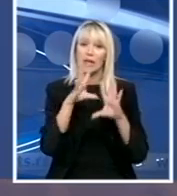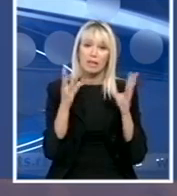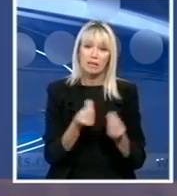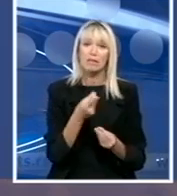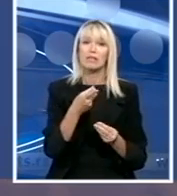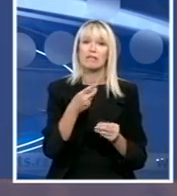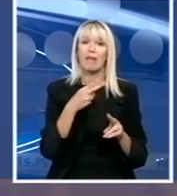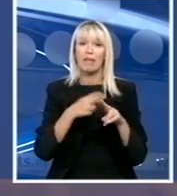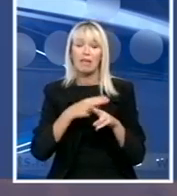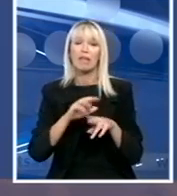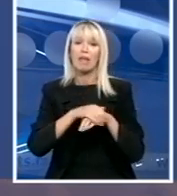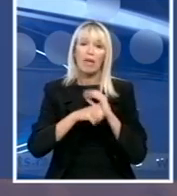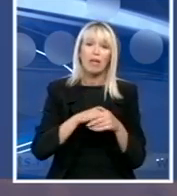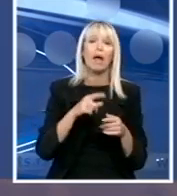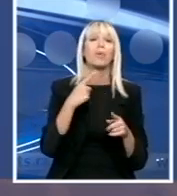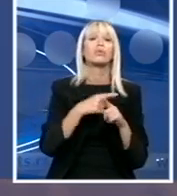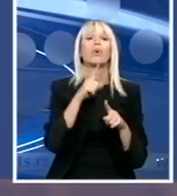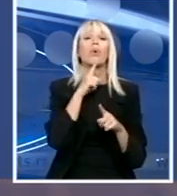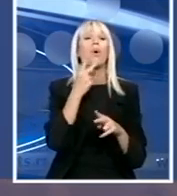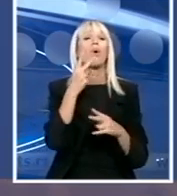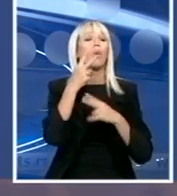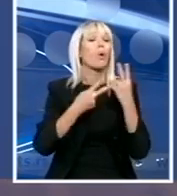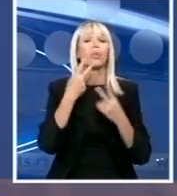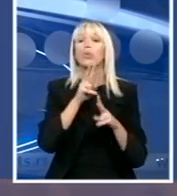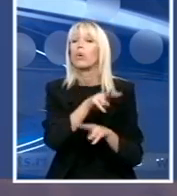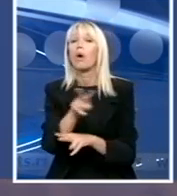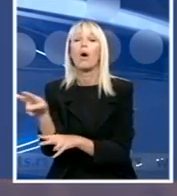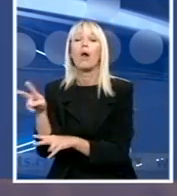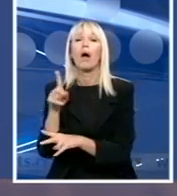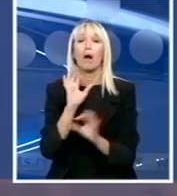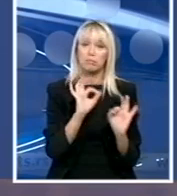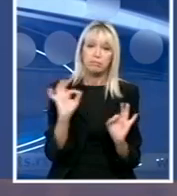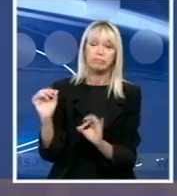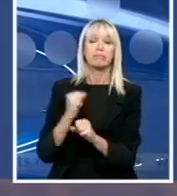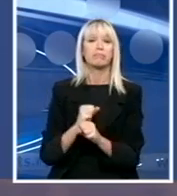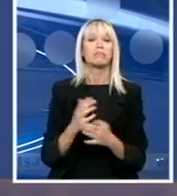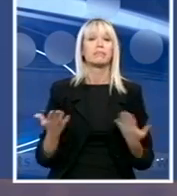li se one i kako primenjuju? Hvala. Hvala. Da,